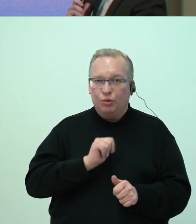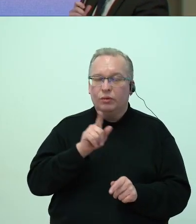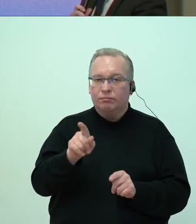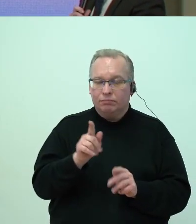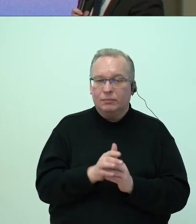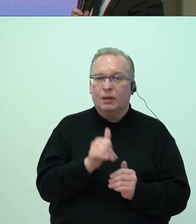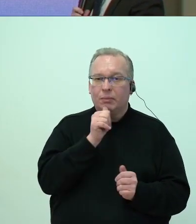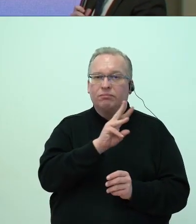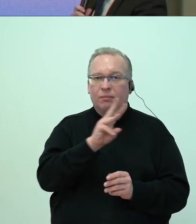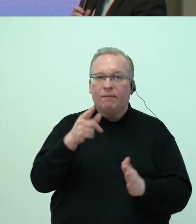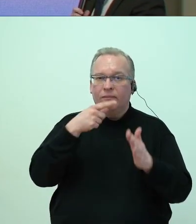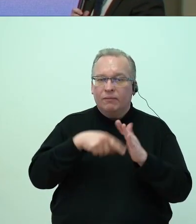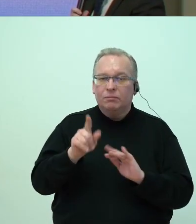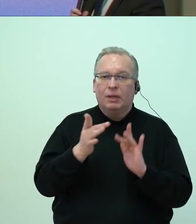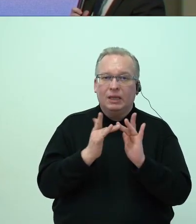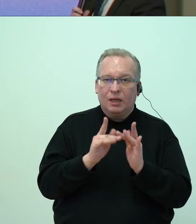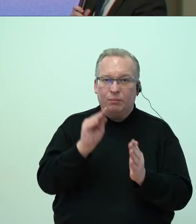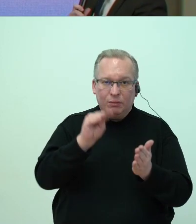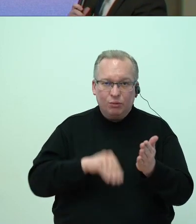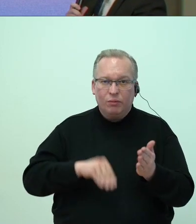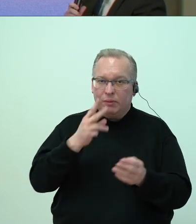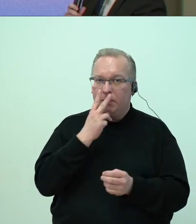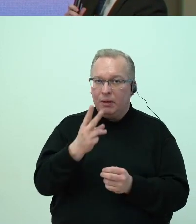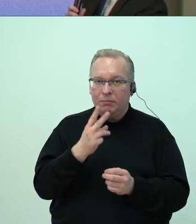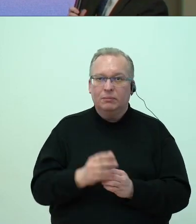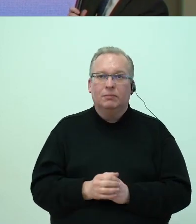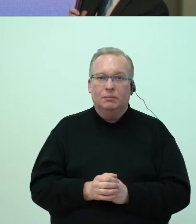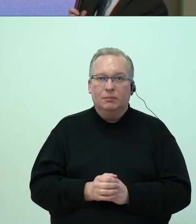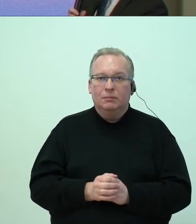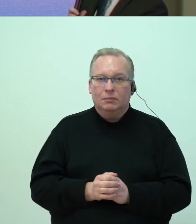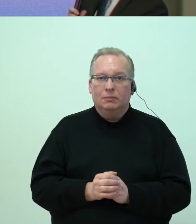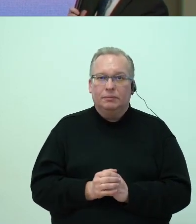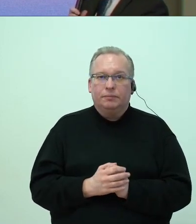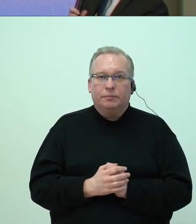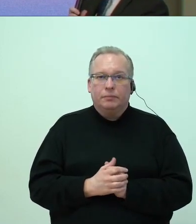socialinėje žiniasklaidoje ar kitur, pamatytumėt,